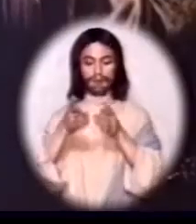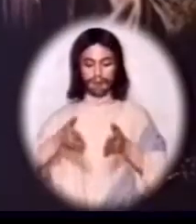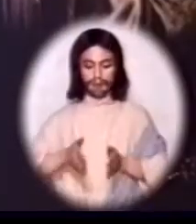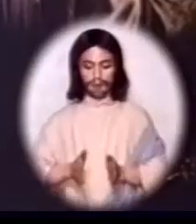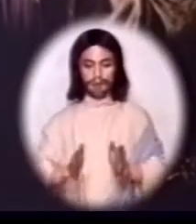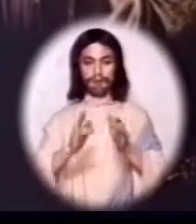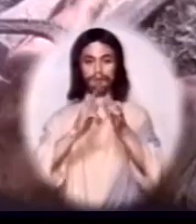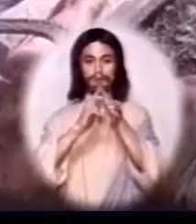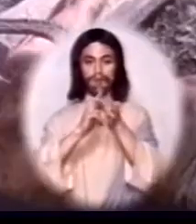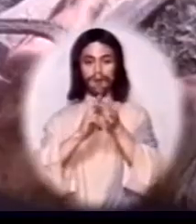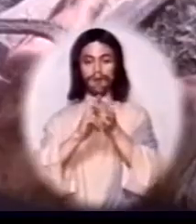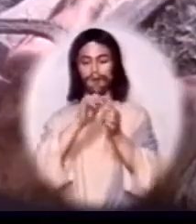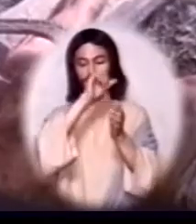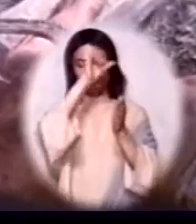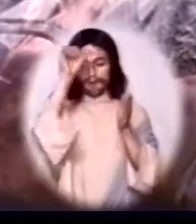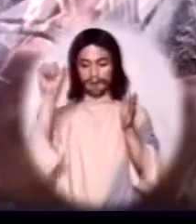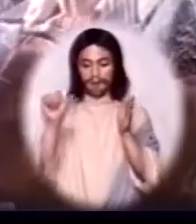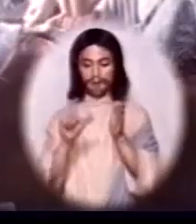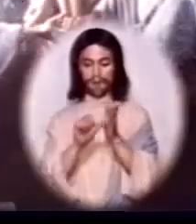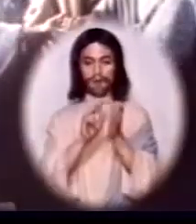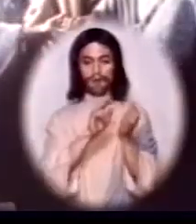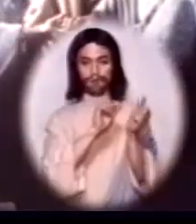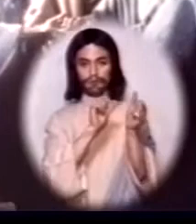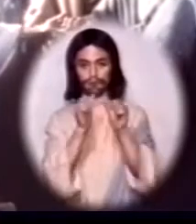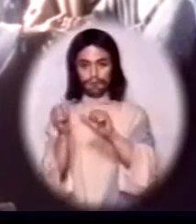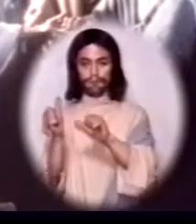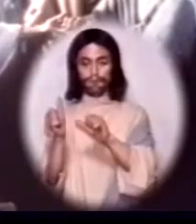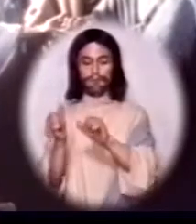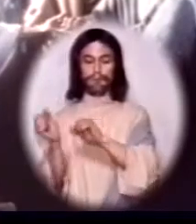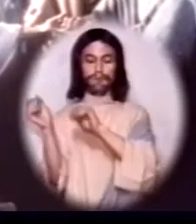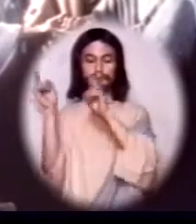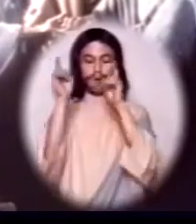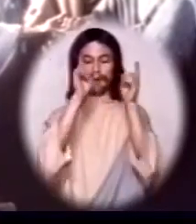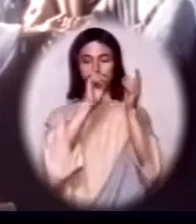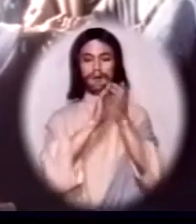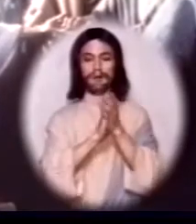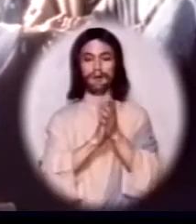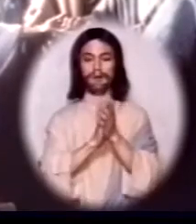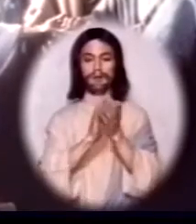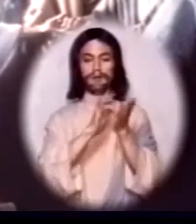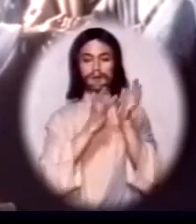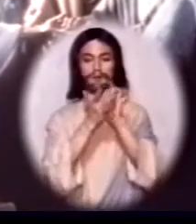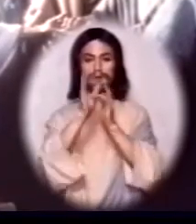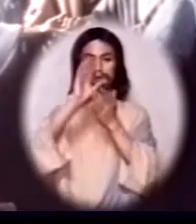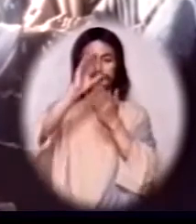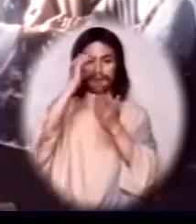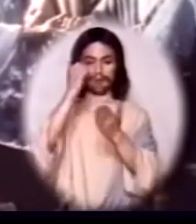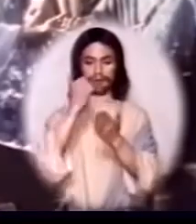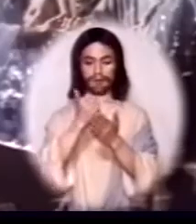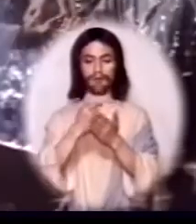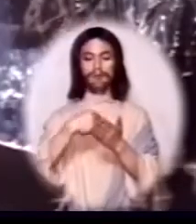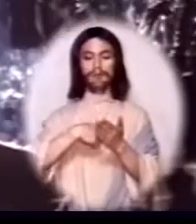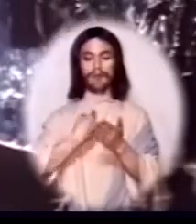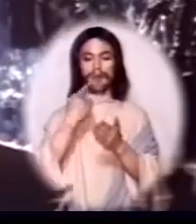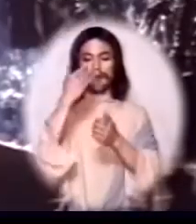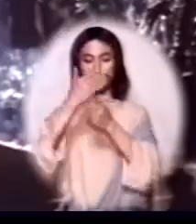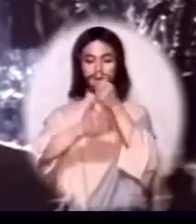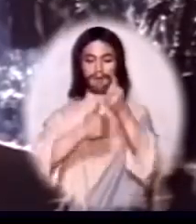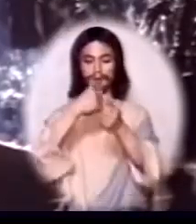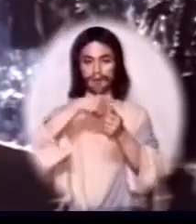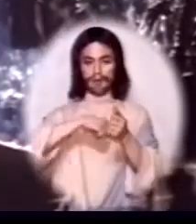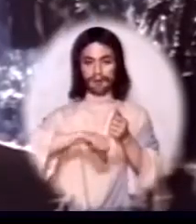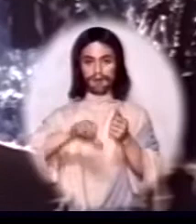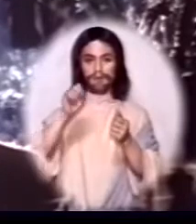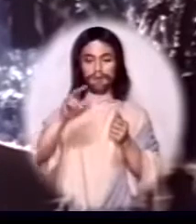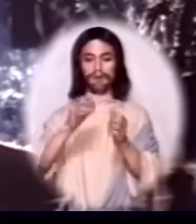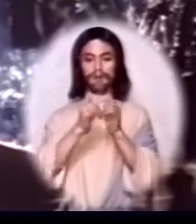그의 탄생과 생애와 죽음과 그의 부활이 예수 그리스도가 자신이 바로